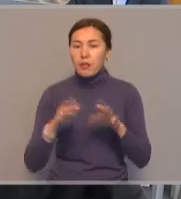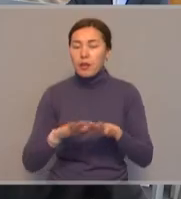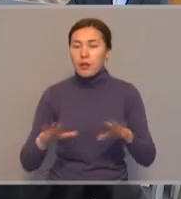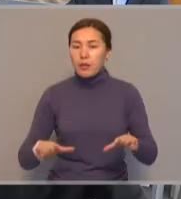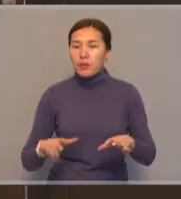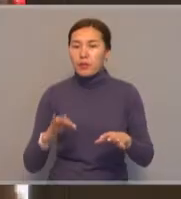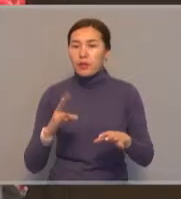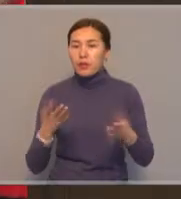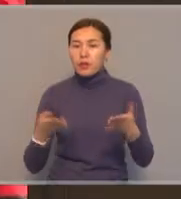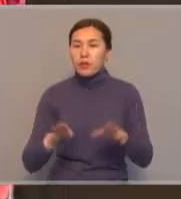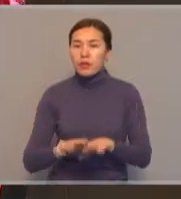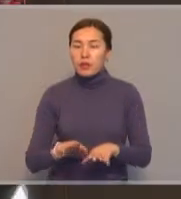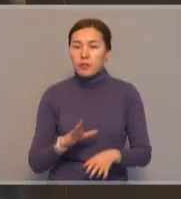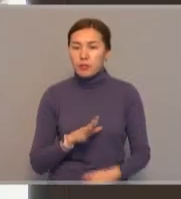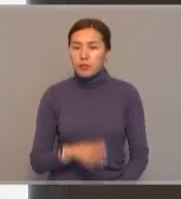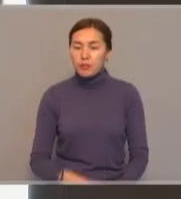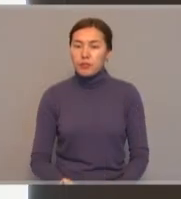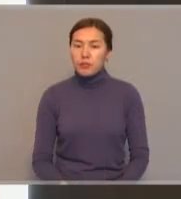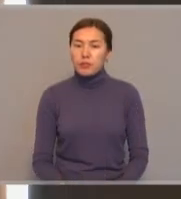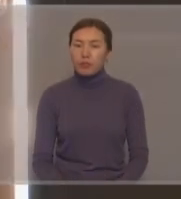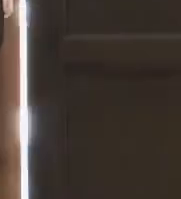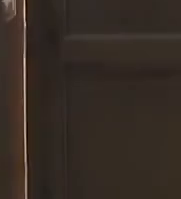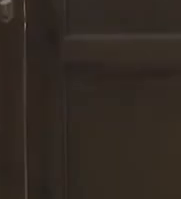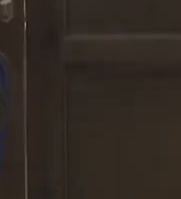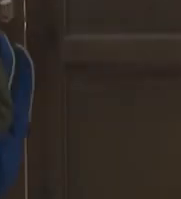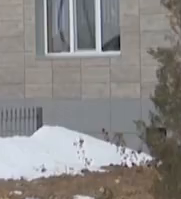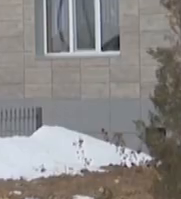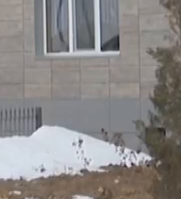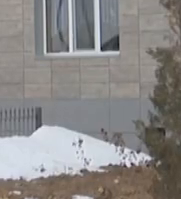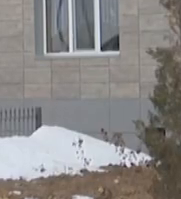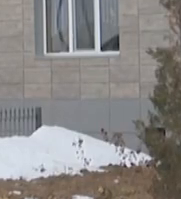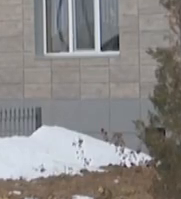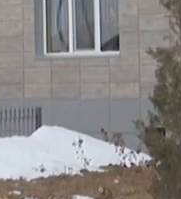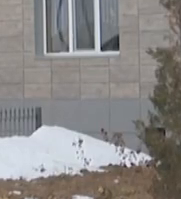балабақша карантинге жабылған. Кенжехан Дүйсенбі, Әли Мәлік, Бақыт Байларов, жаңалықтар.